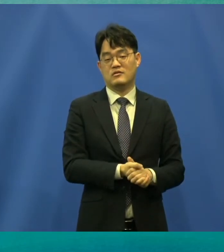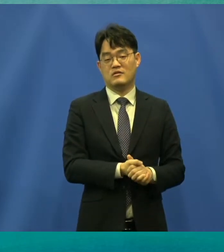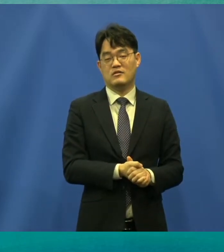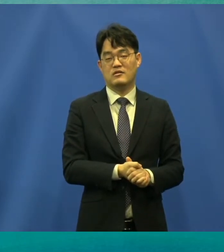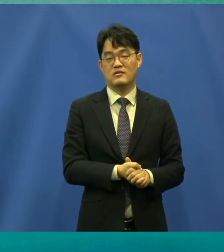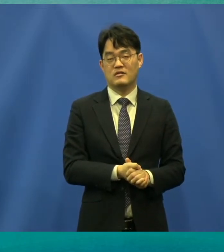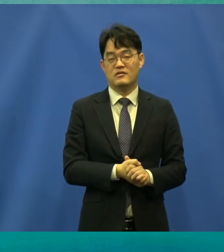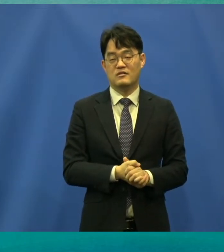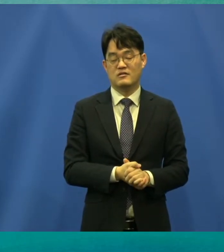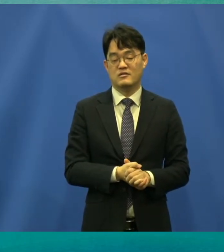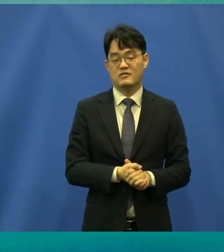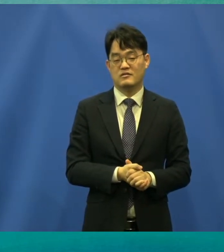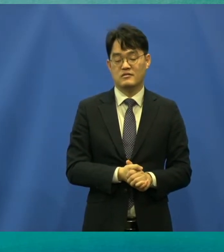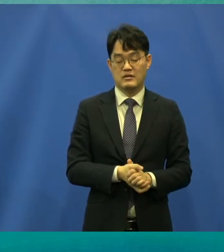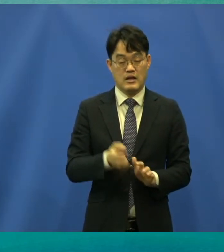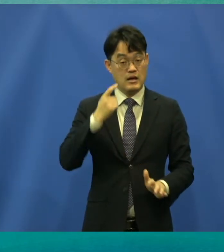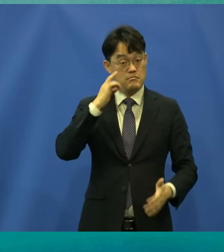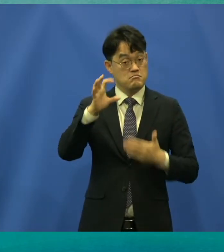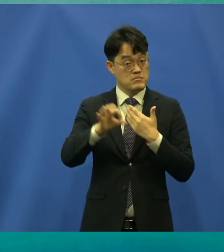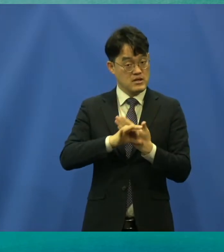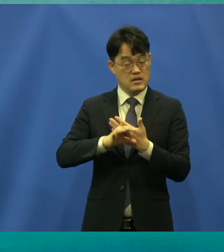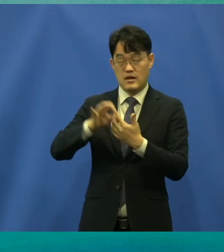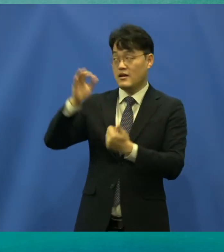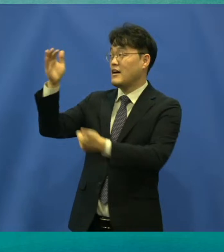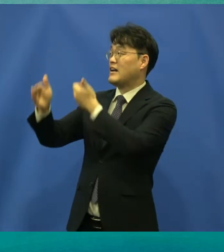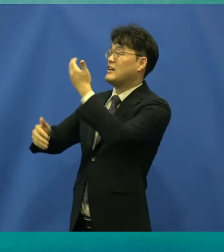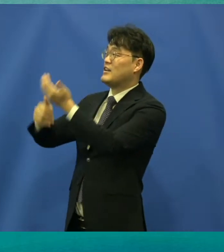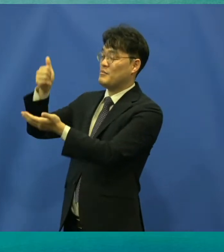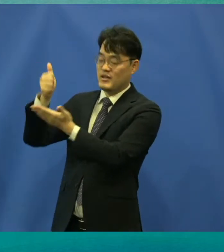준다, 이제 너가 할 길 가라,